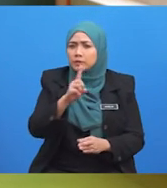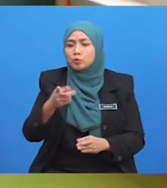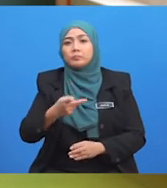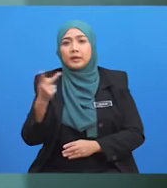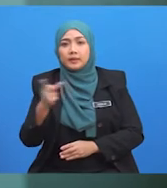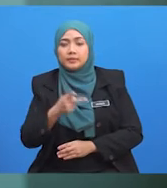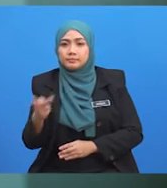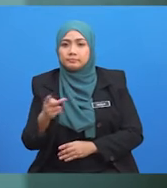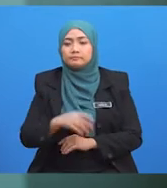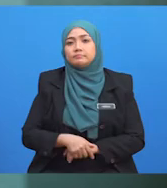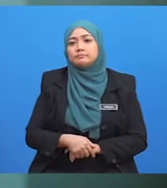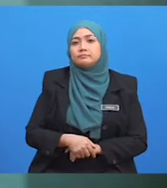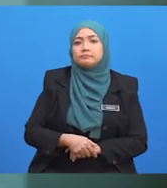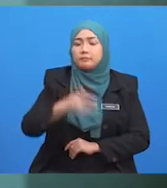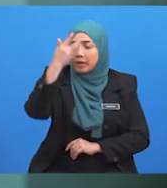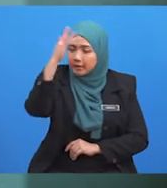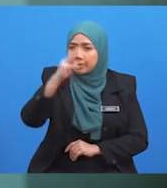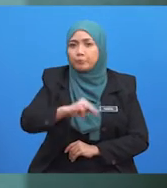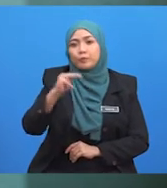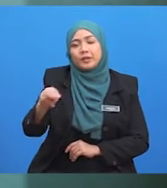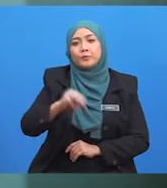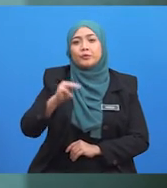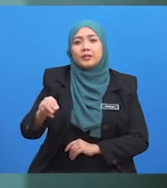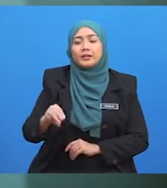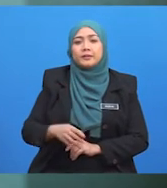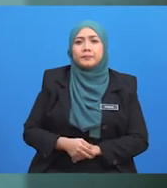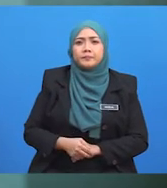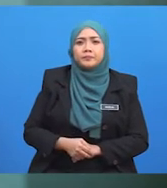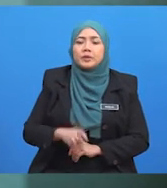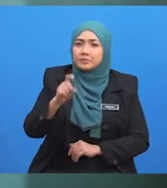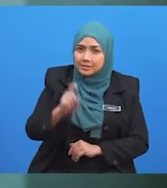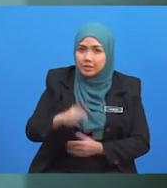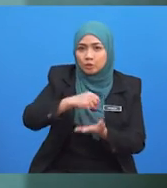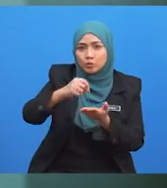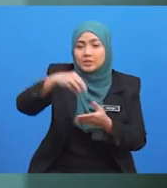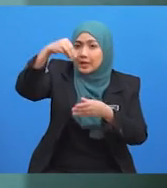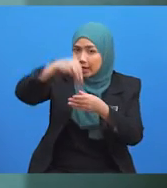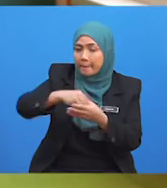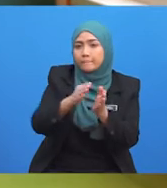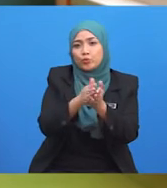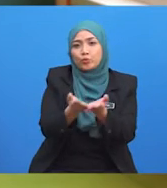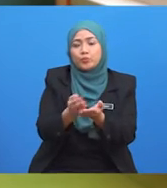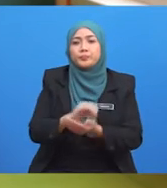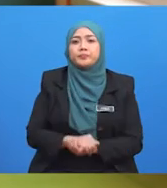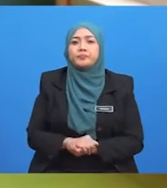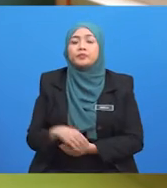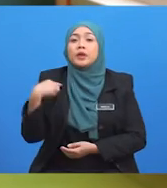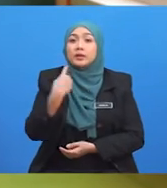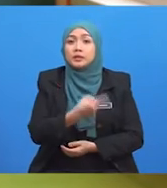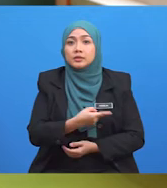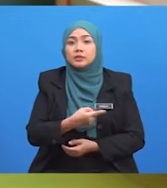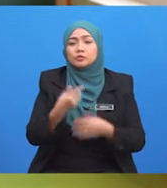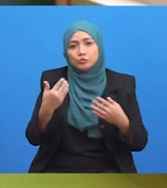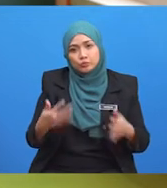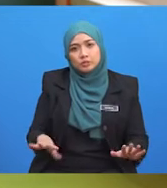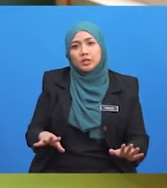perkara. Pandai murid-murid. Pastikan tulis dalam buku nota ya. Kita dah